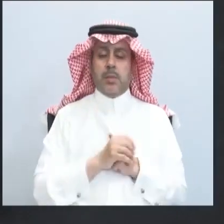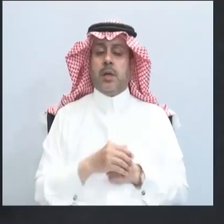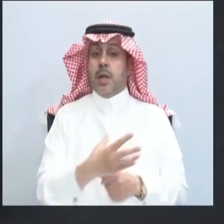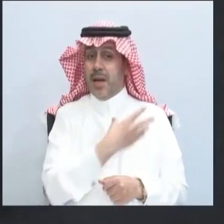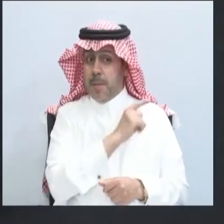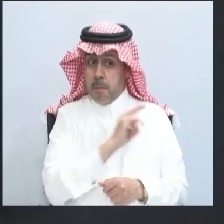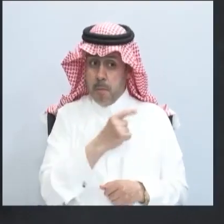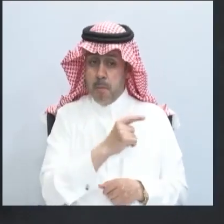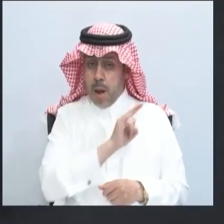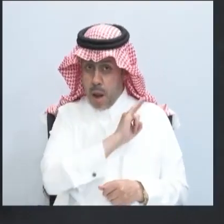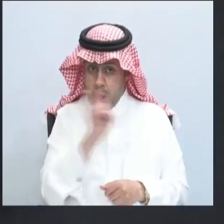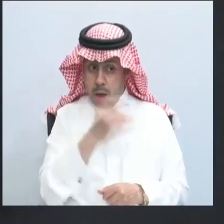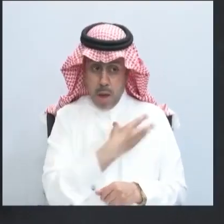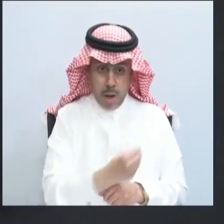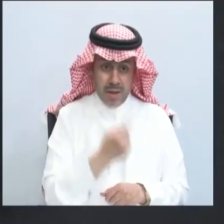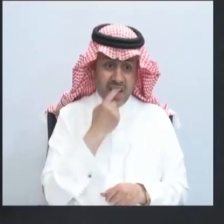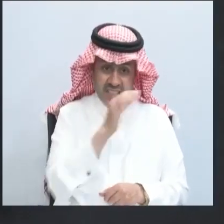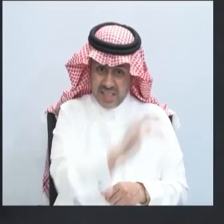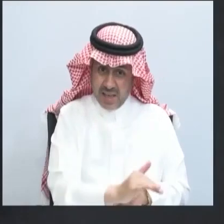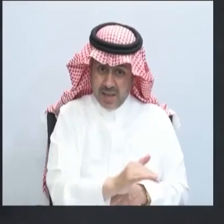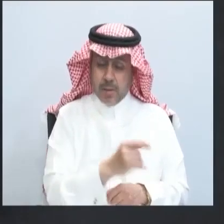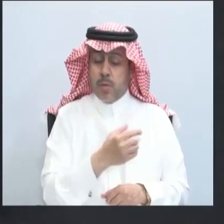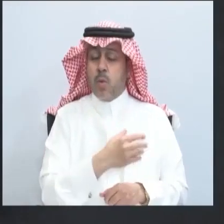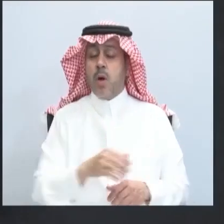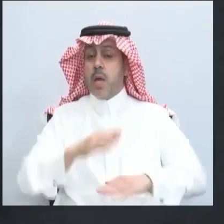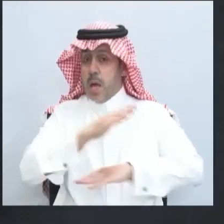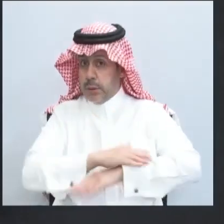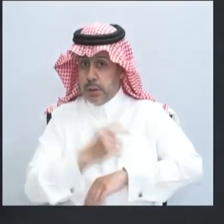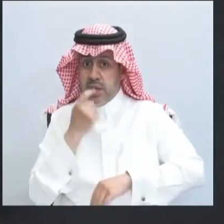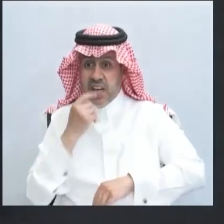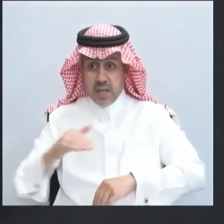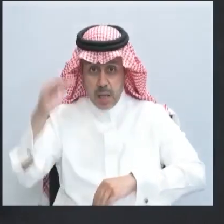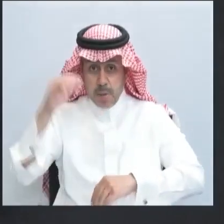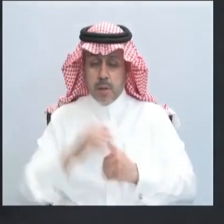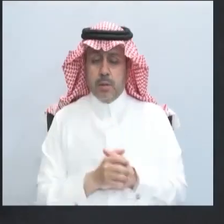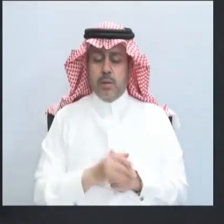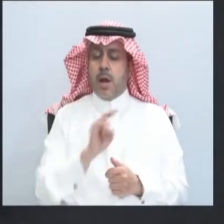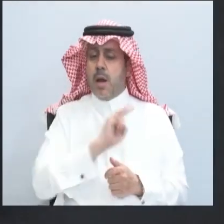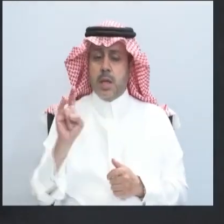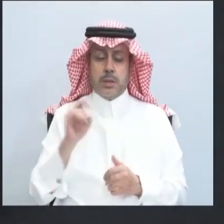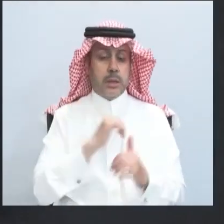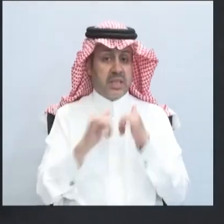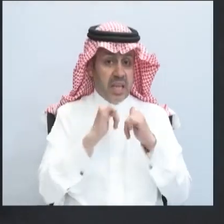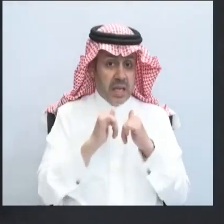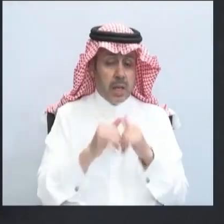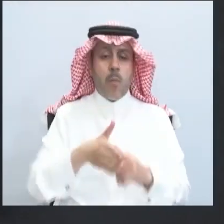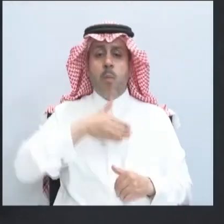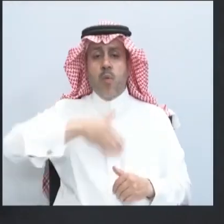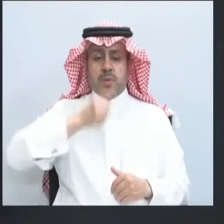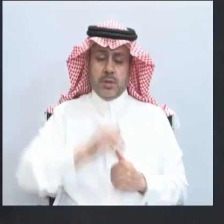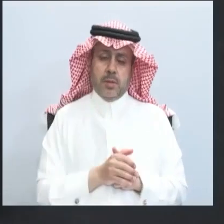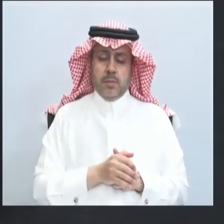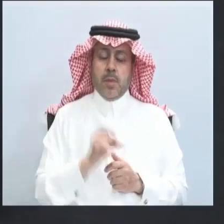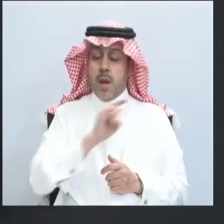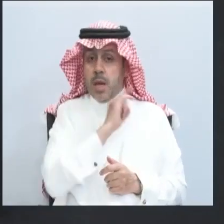صغيرنا ويعرف حق كبيرنا اي ليس على طريقتنا ليس سائرا على هذ سنه النبي صلى الله